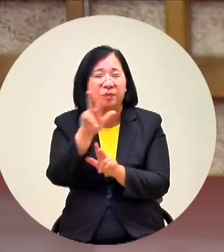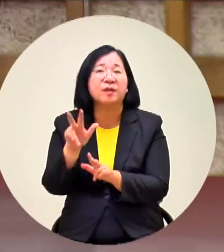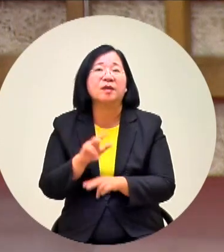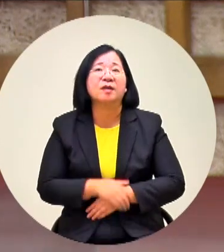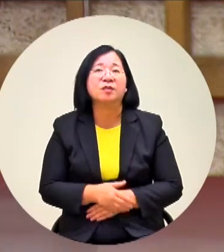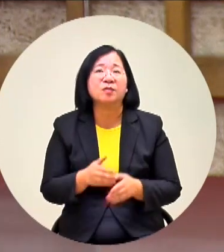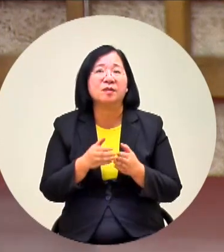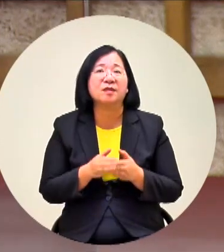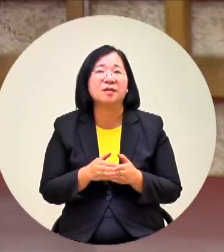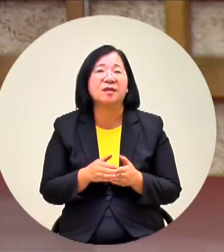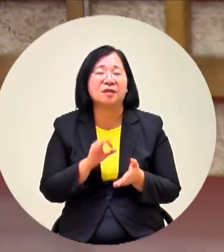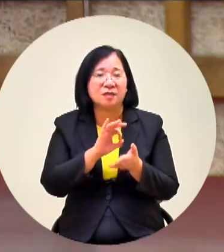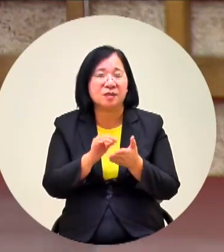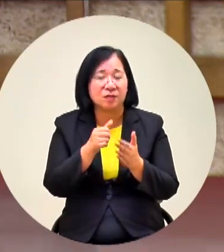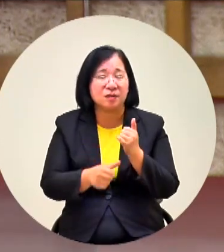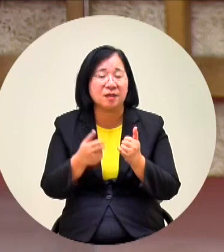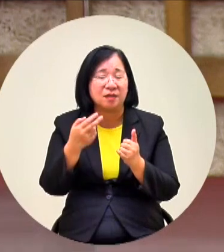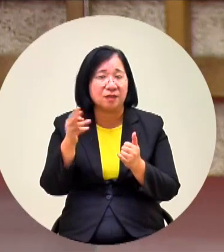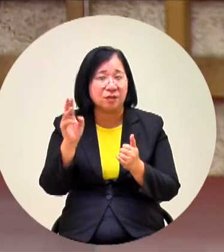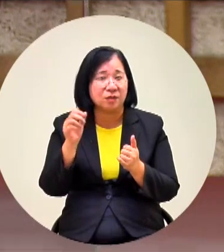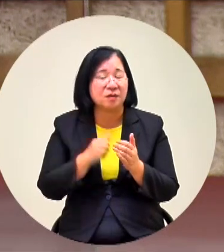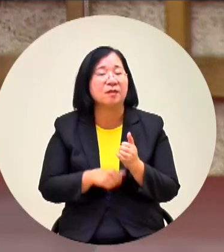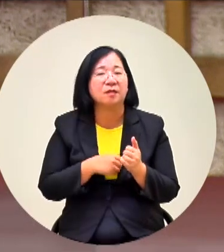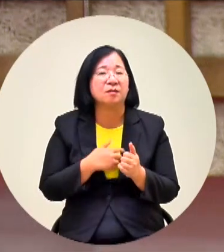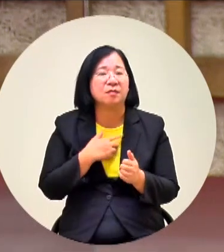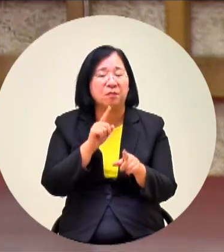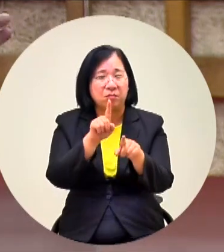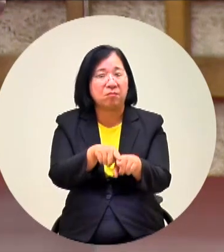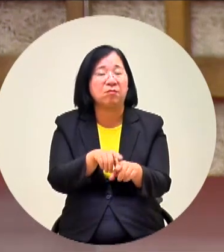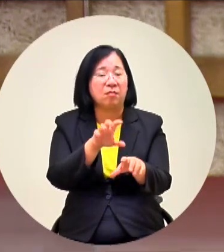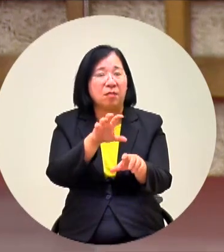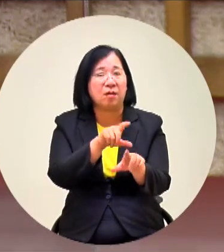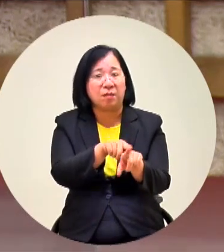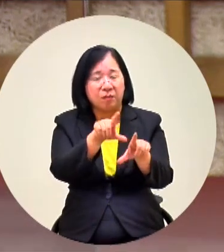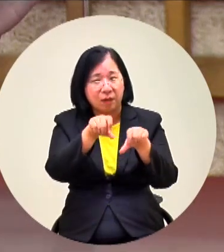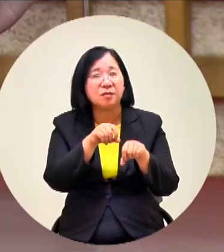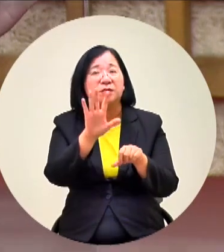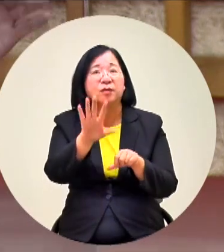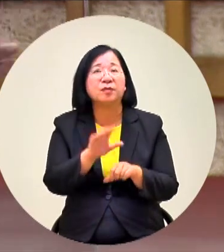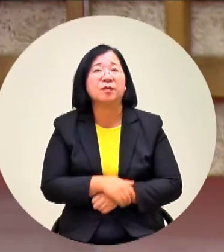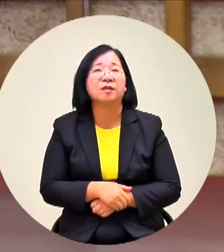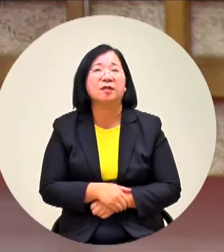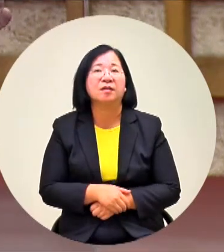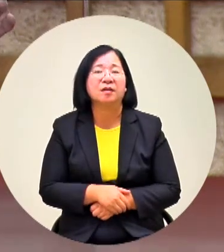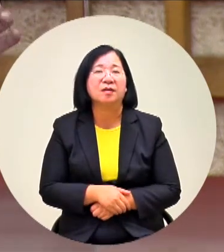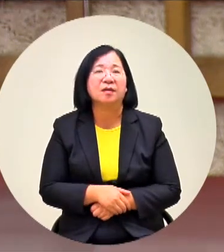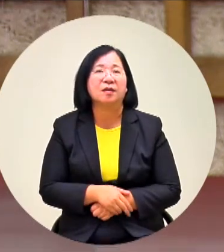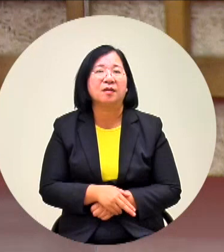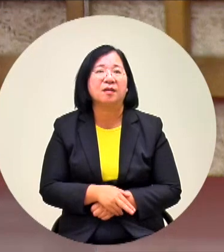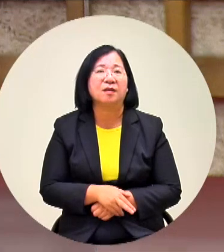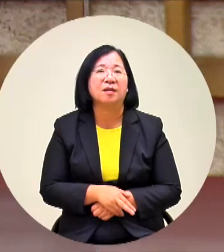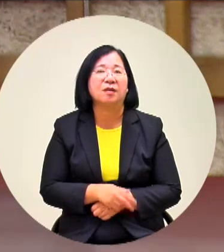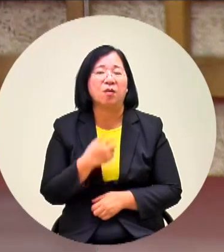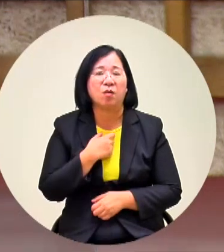列。所以说，其实我们应该向思考是，我们不要火力发电，不要燃煤，